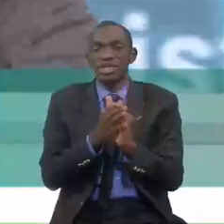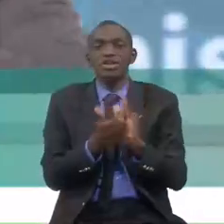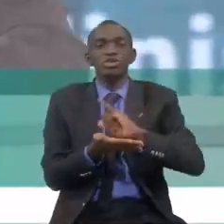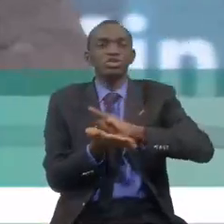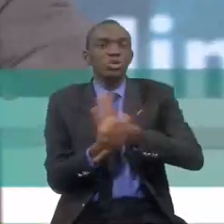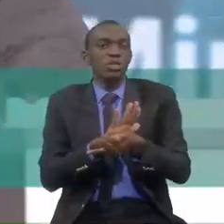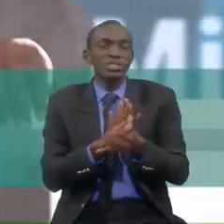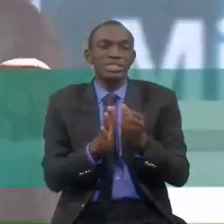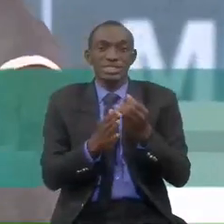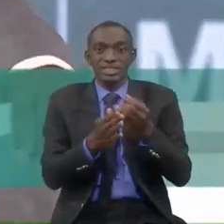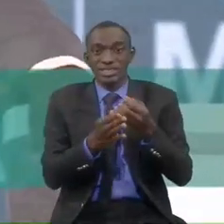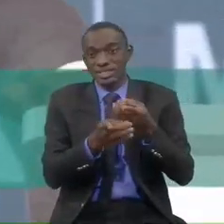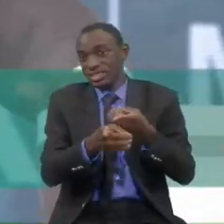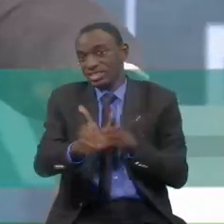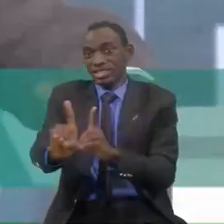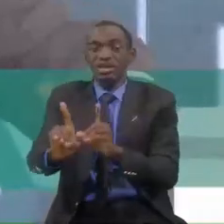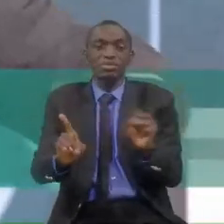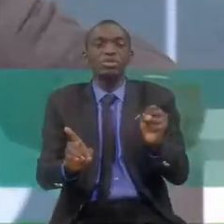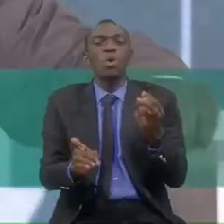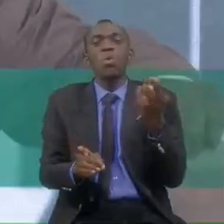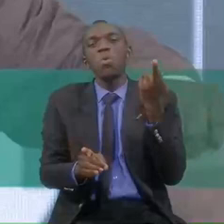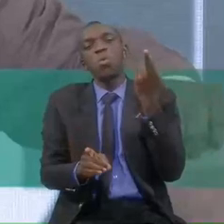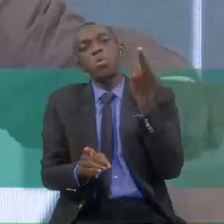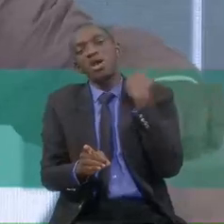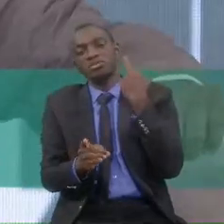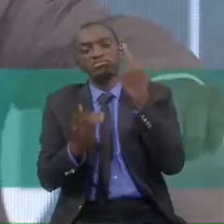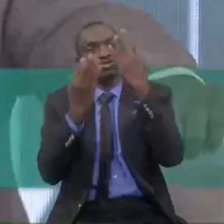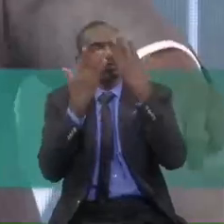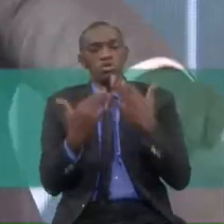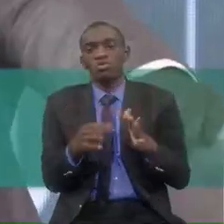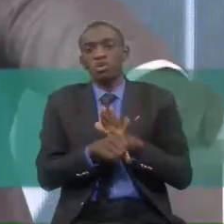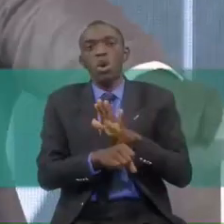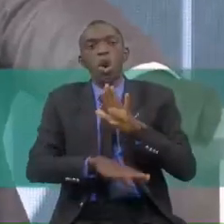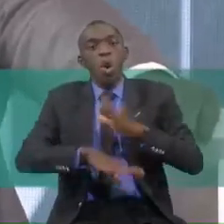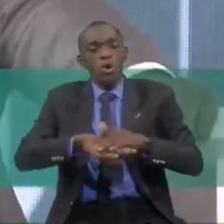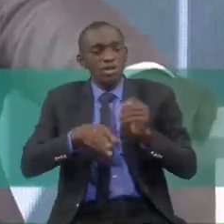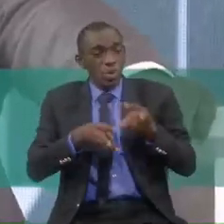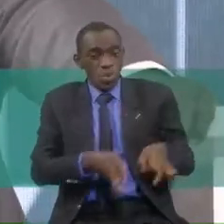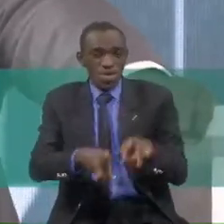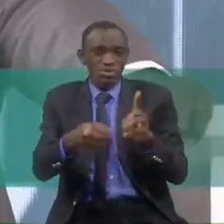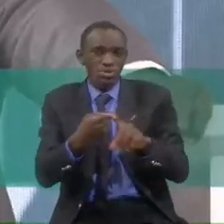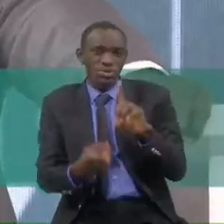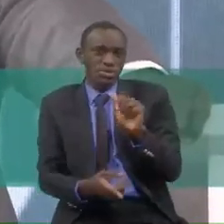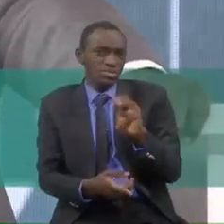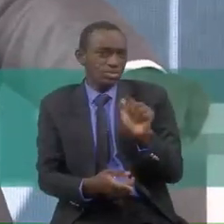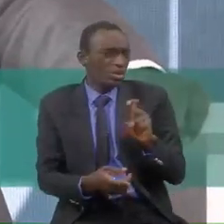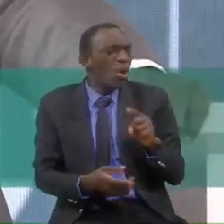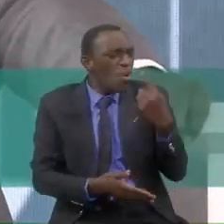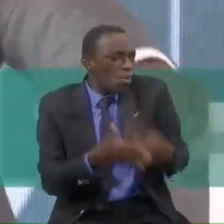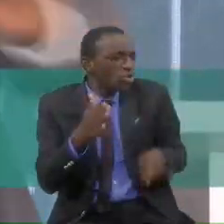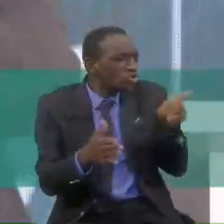ses disciples étaient des gens tristes et en route